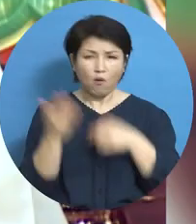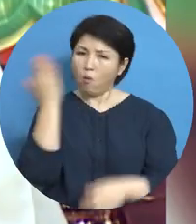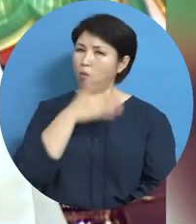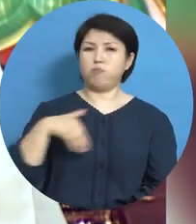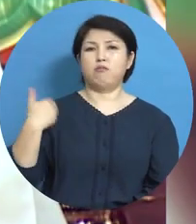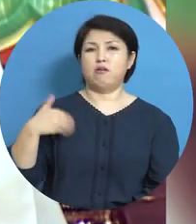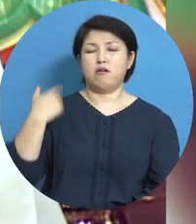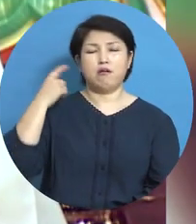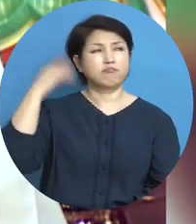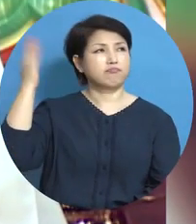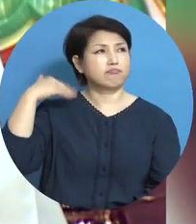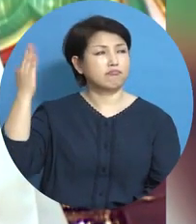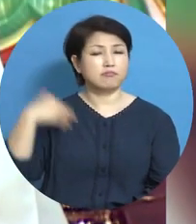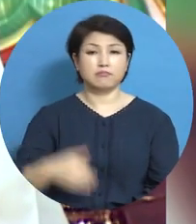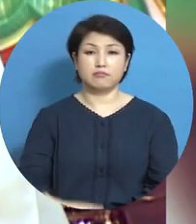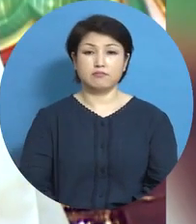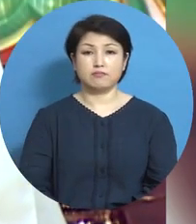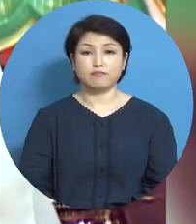있었던.